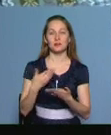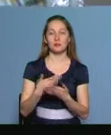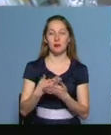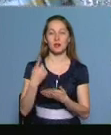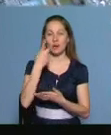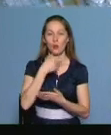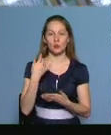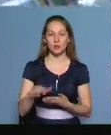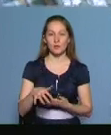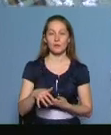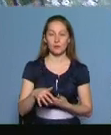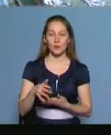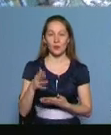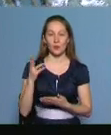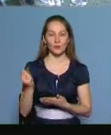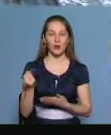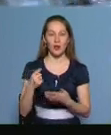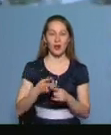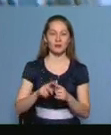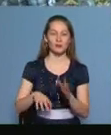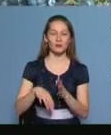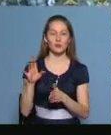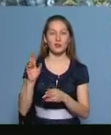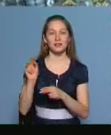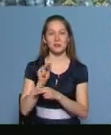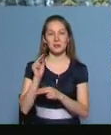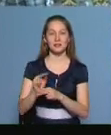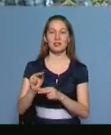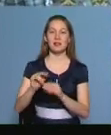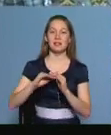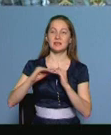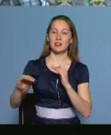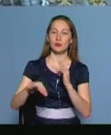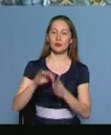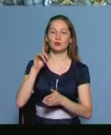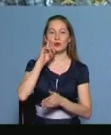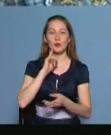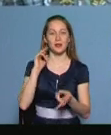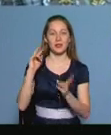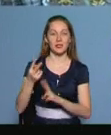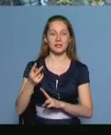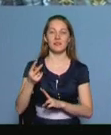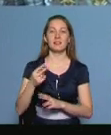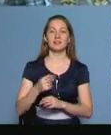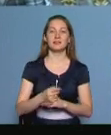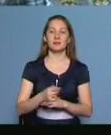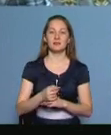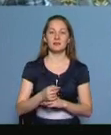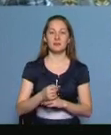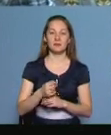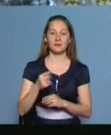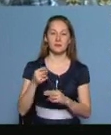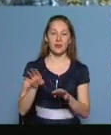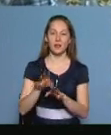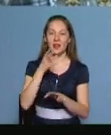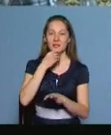уже. Конечно, лучше отремонтировали сцену, удобнее стало танцевать, не запинаться. Так